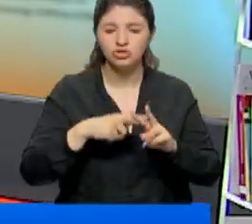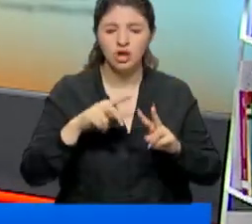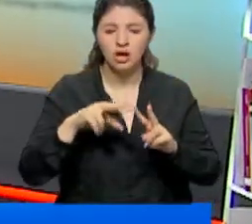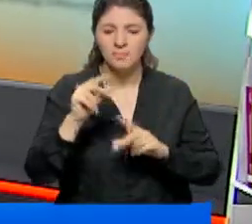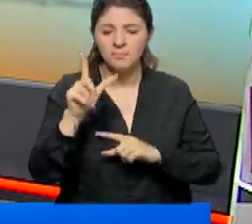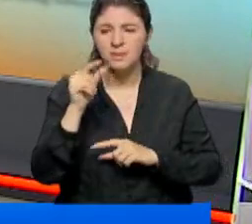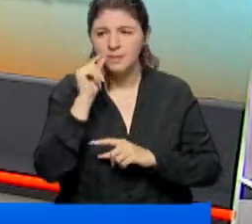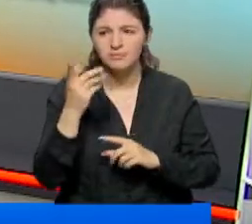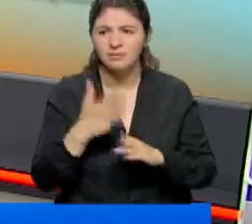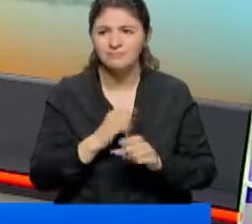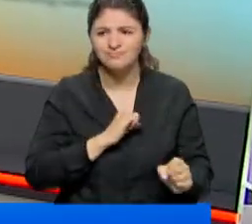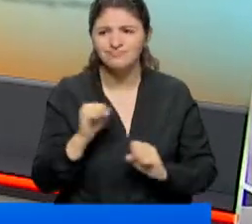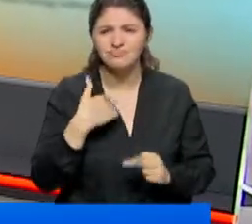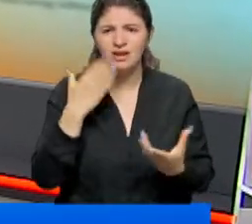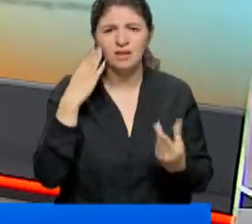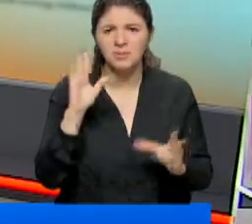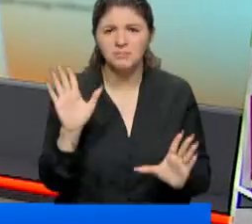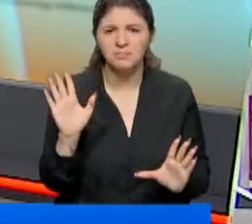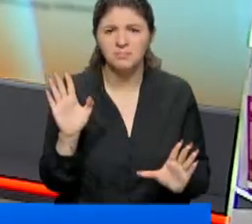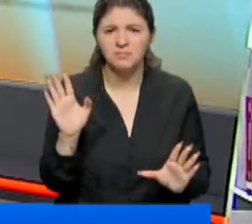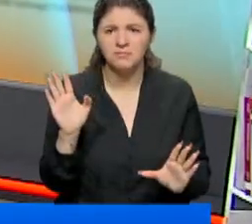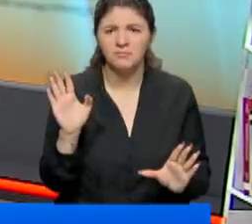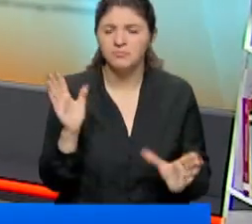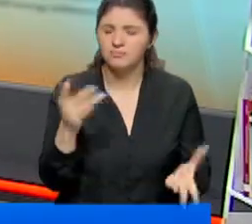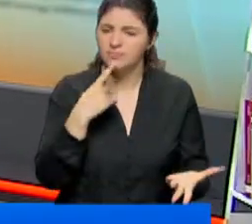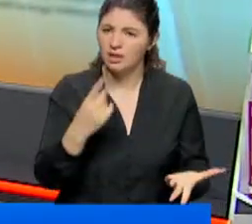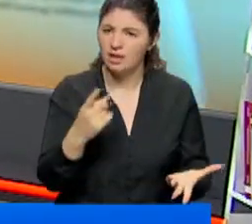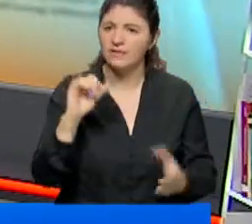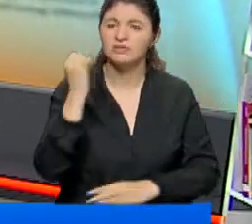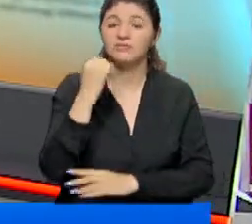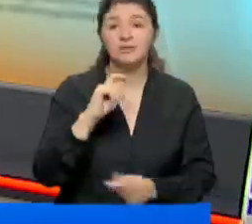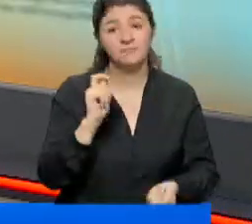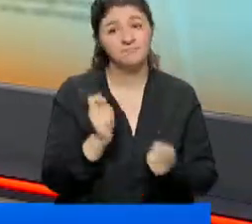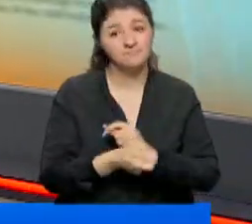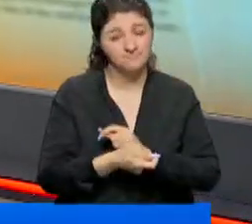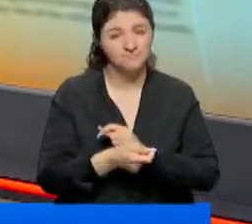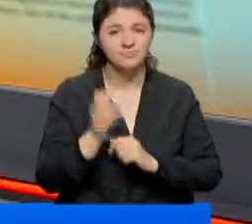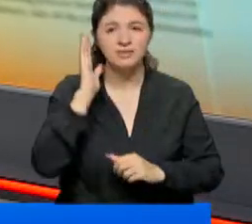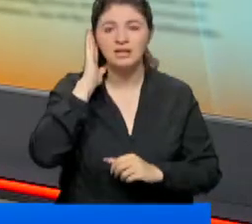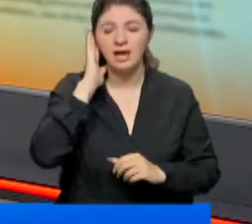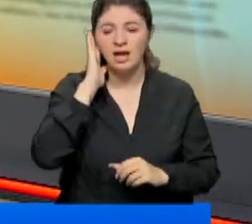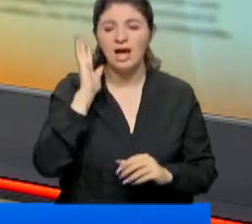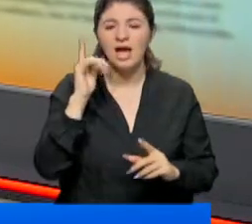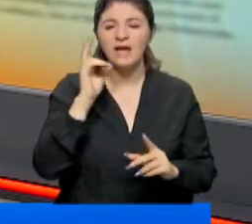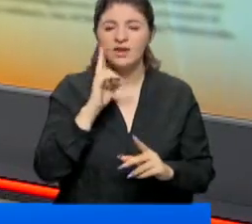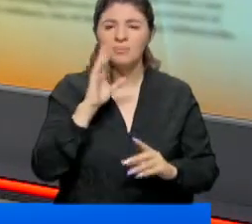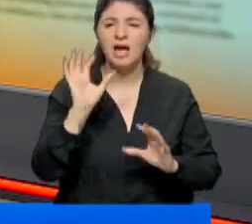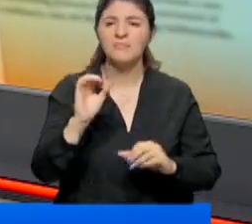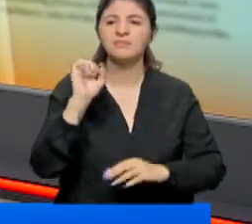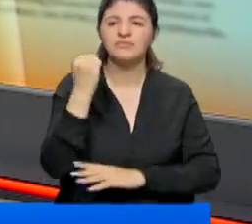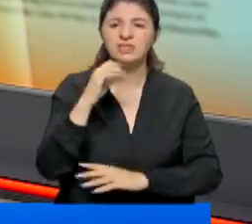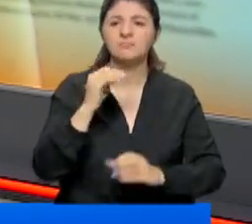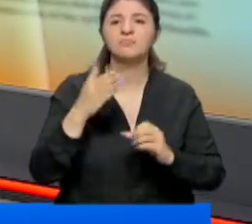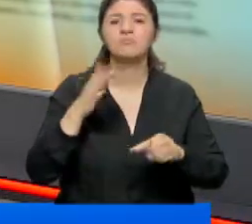diye tepki gösterdi bunu da anlayamadım ben doğrusu diyelim ve Sivas'ta geçelim Efem Sivas sende